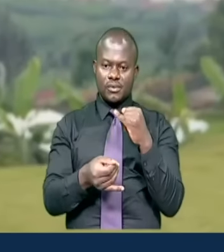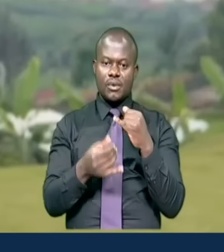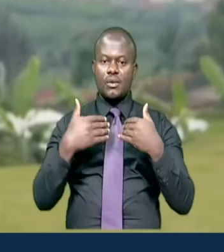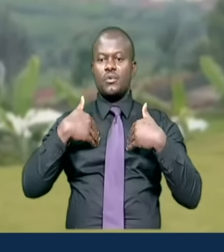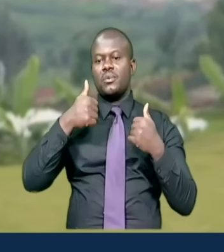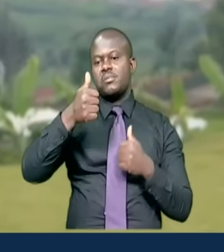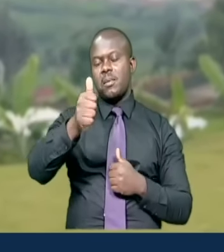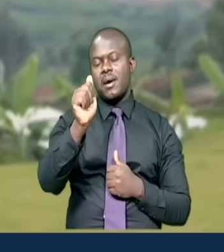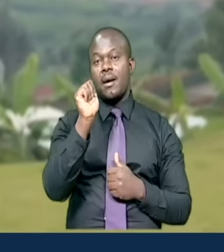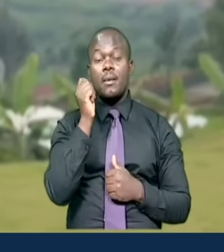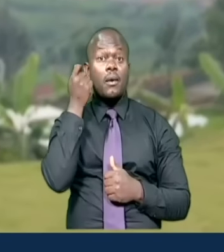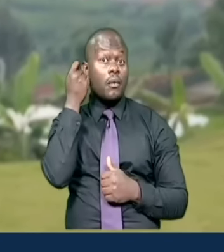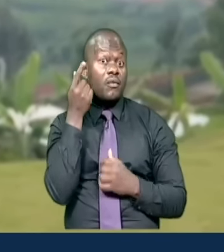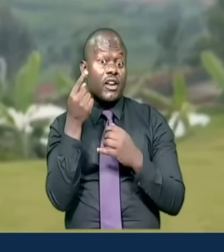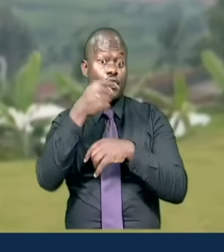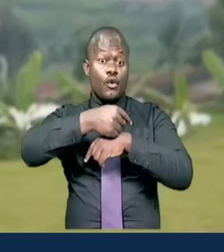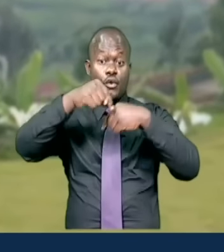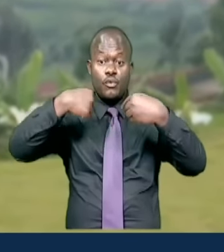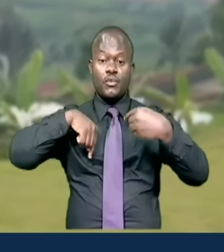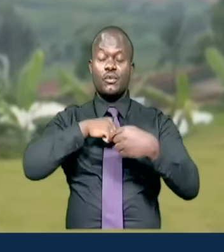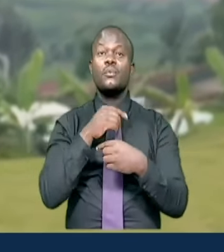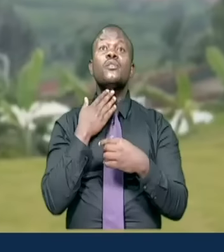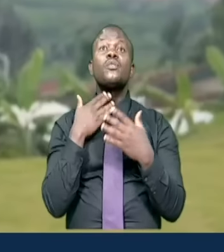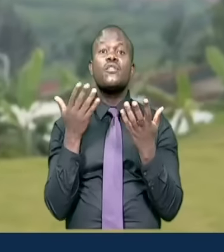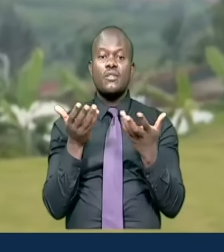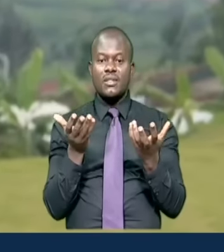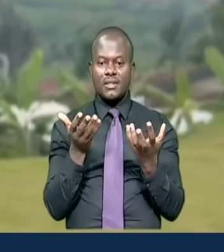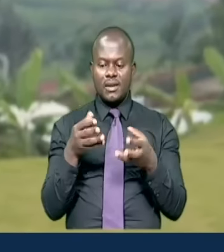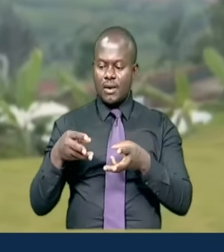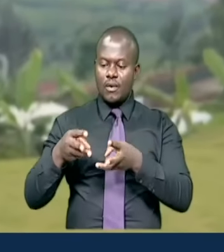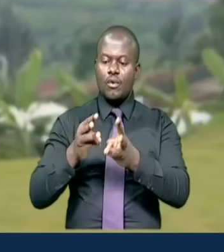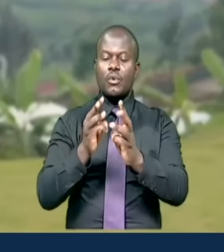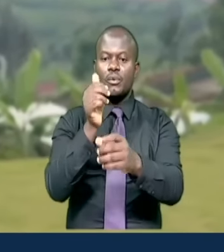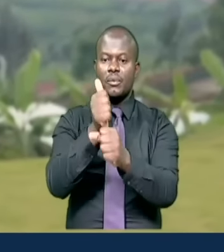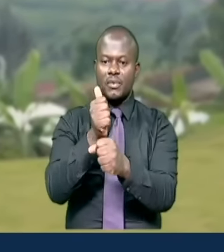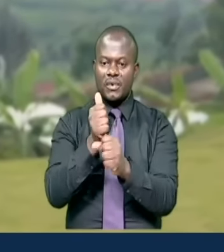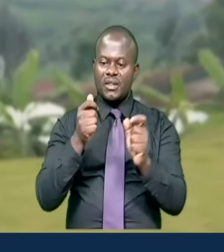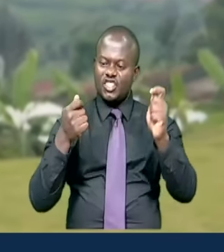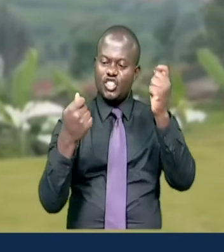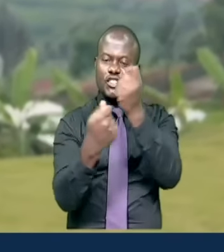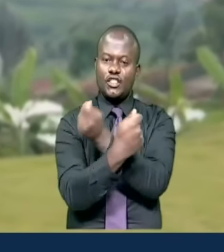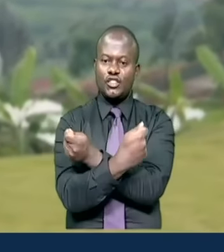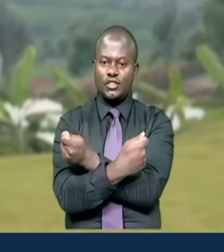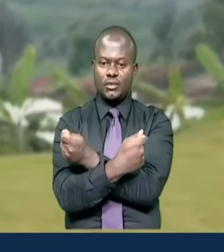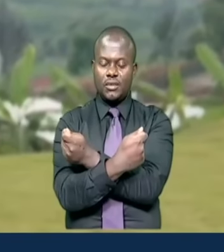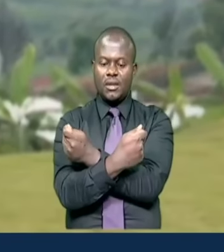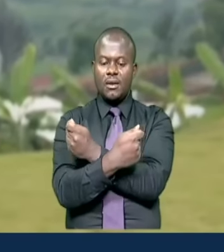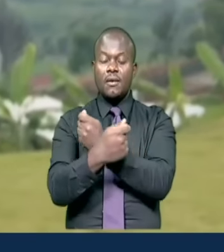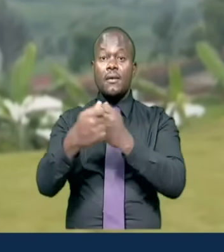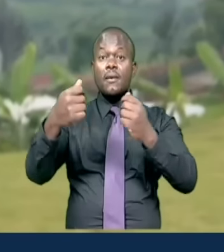ry'ubuzima bwabo. Uyu munsi rero turifuza ko uburyo bw'imikorere buhinduka,